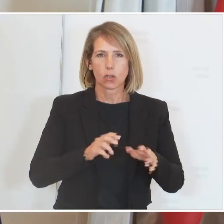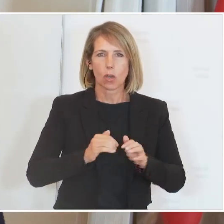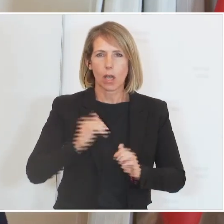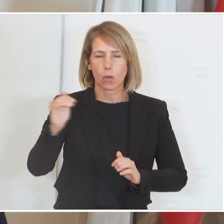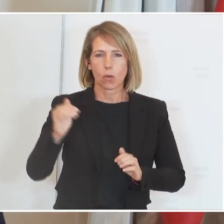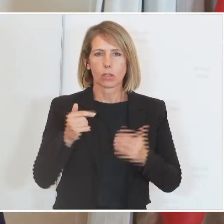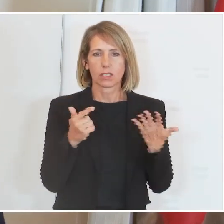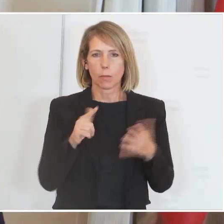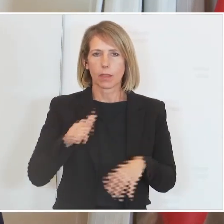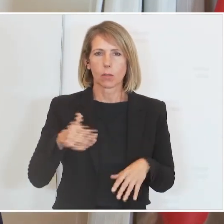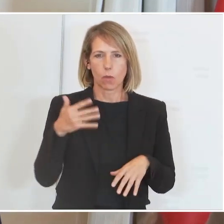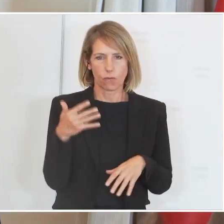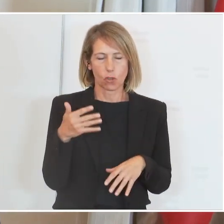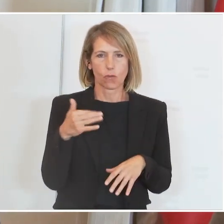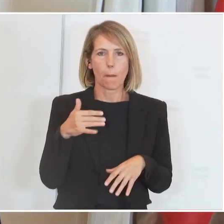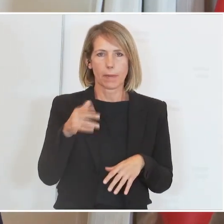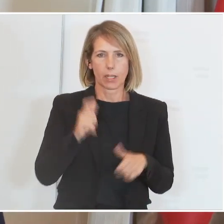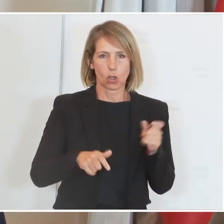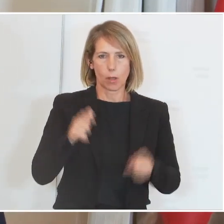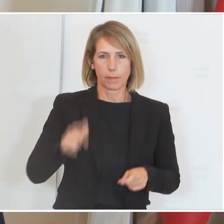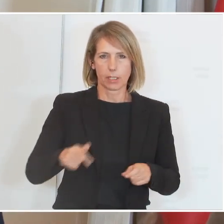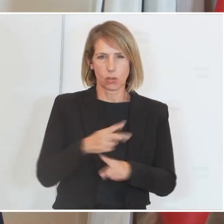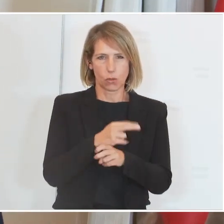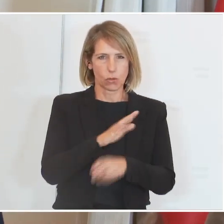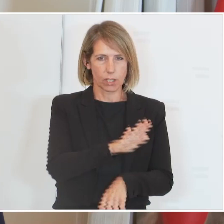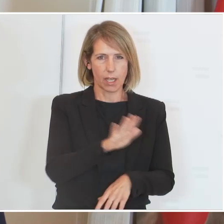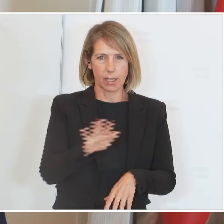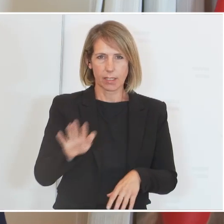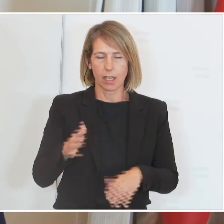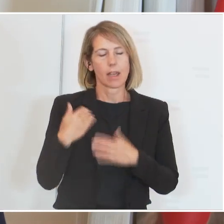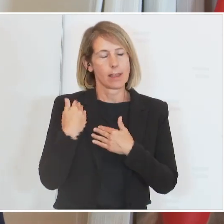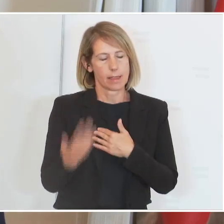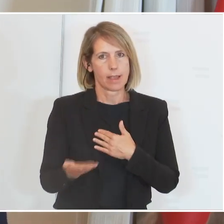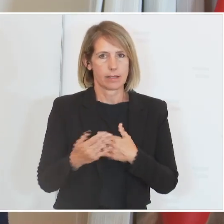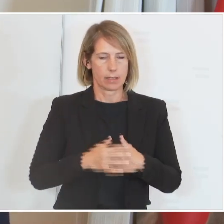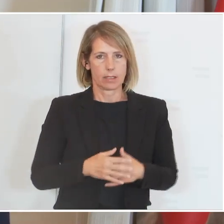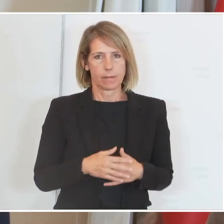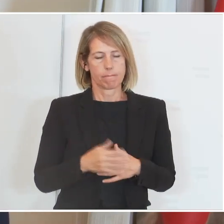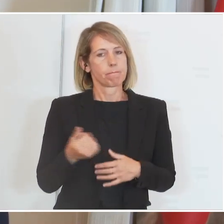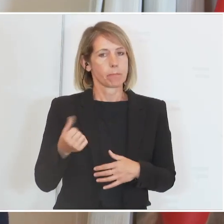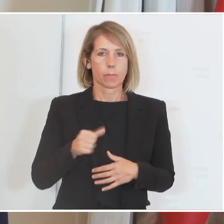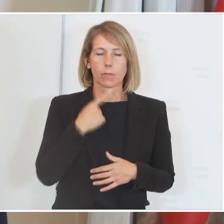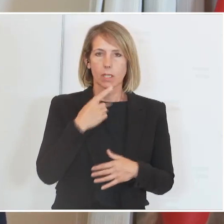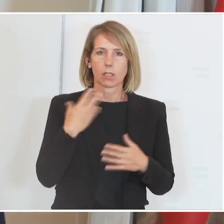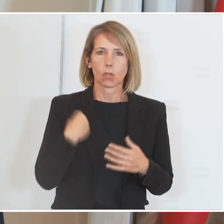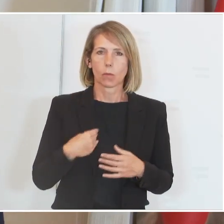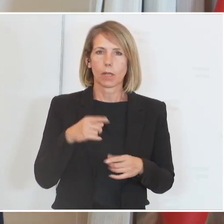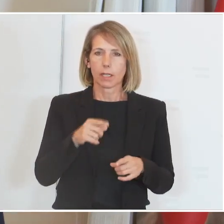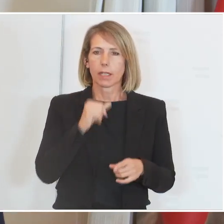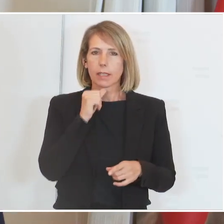7,5 Millionen Menschen in Österreich entlasten. Und nochmals dazu gesagt, das Wichtige ist, dass es